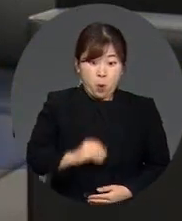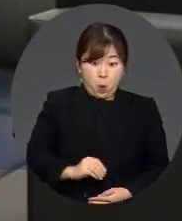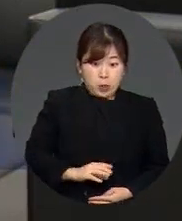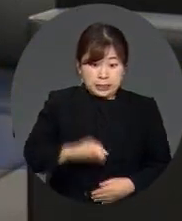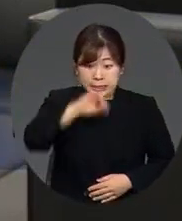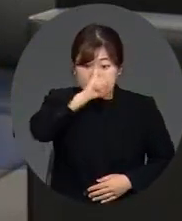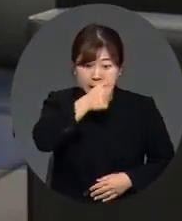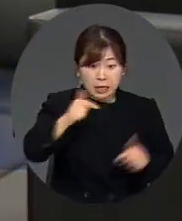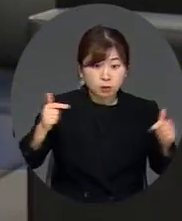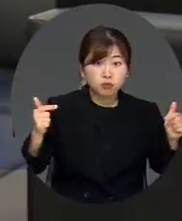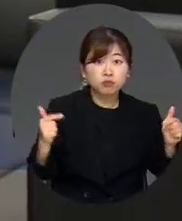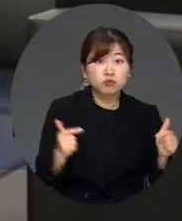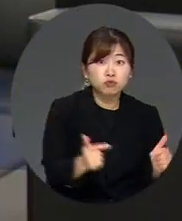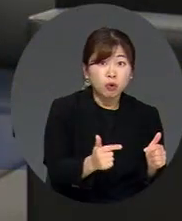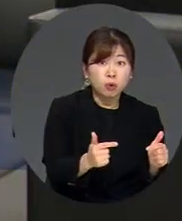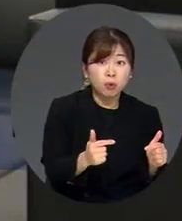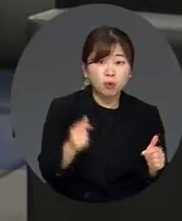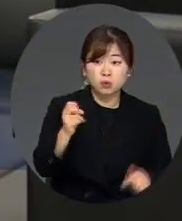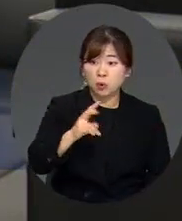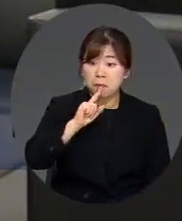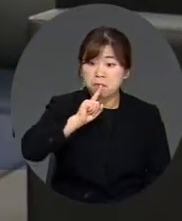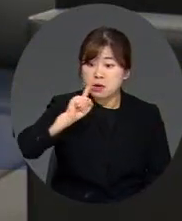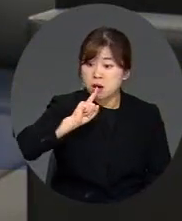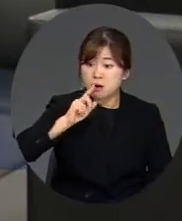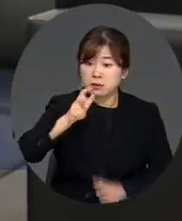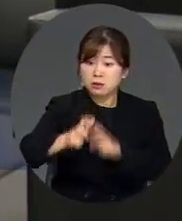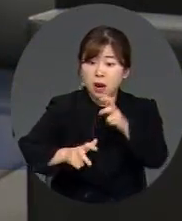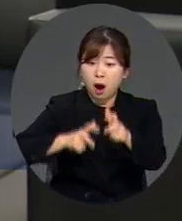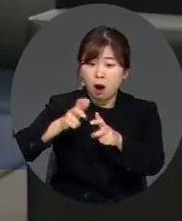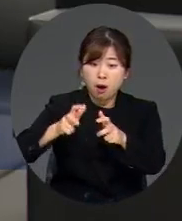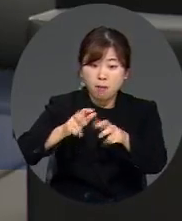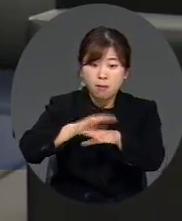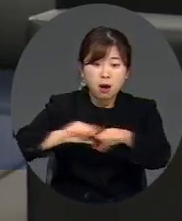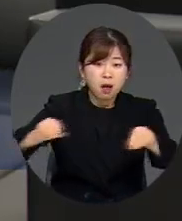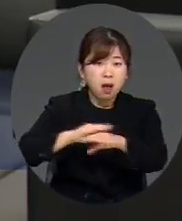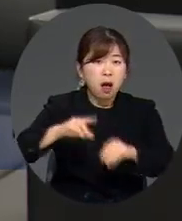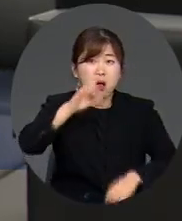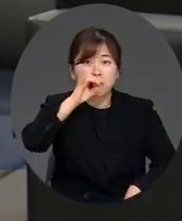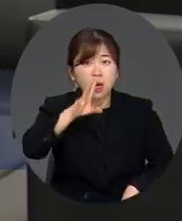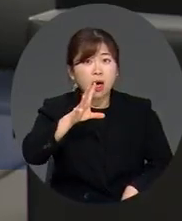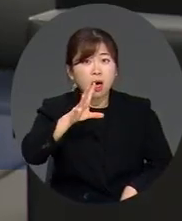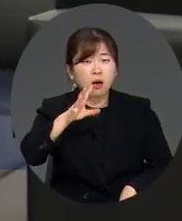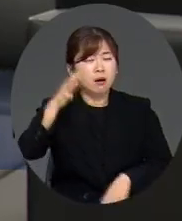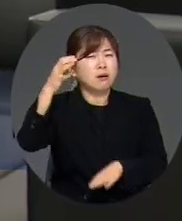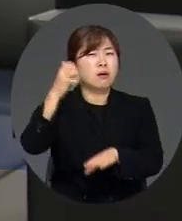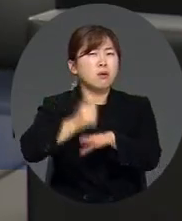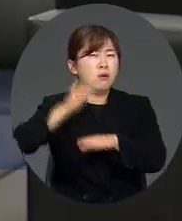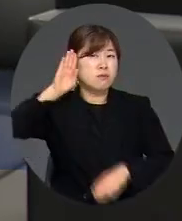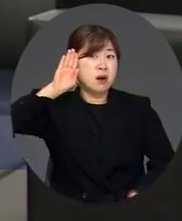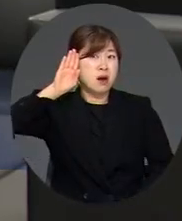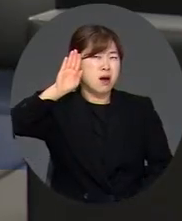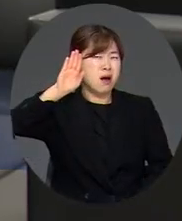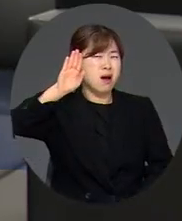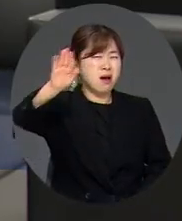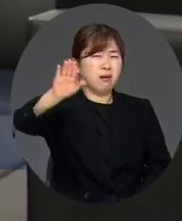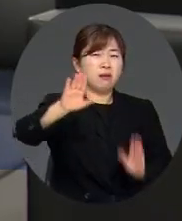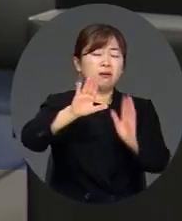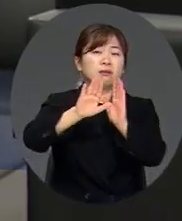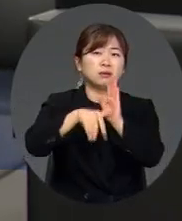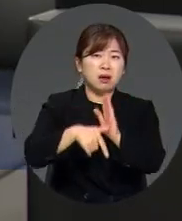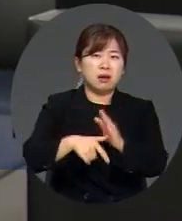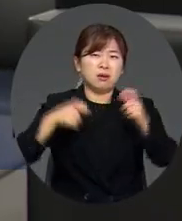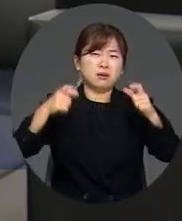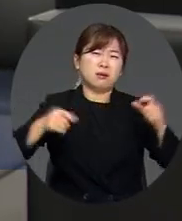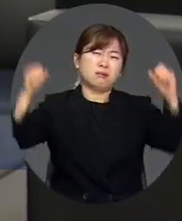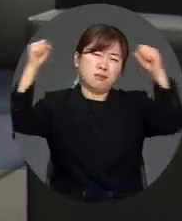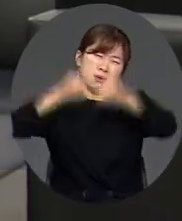감소, 지역 민원 사업의 감축이 불가피하고 장기적으로는 그 지역 소멸 위기의 대응